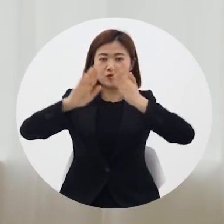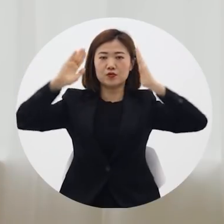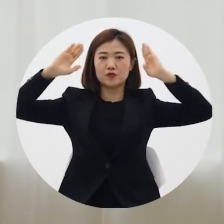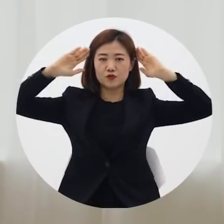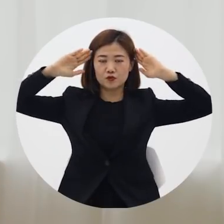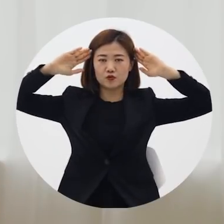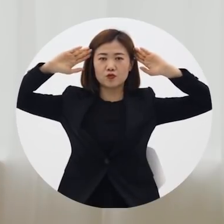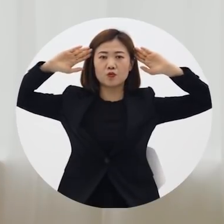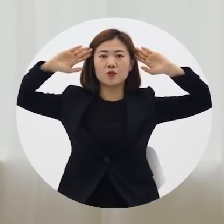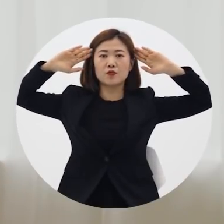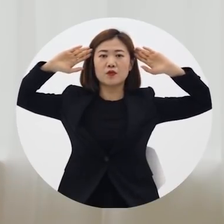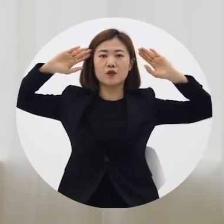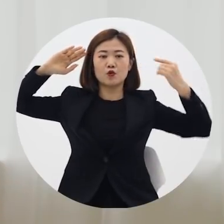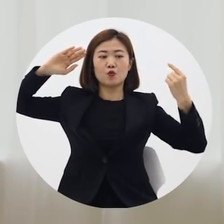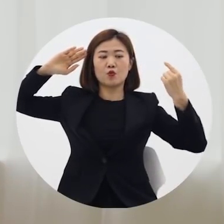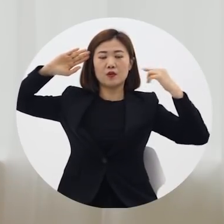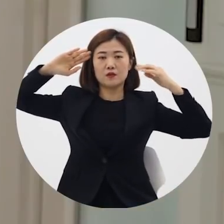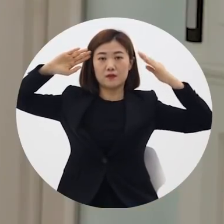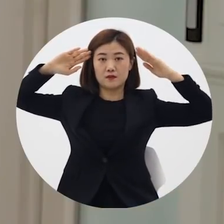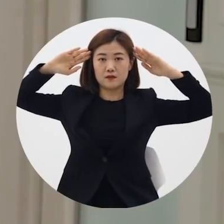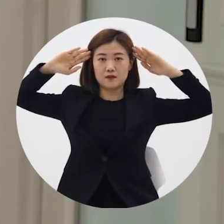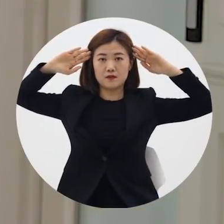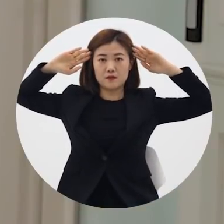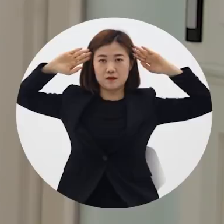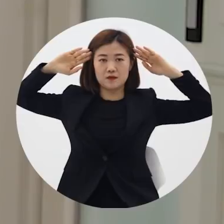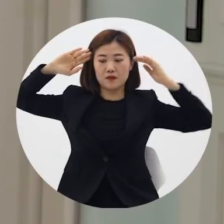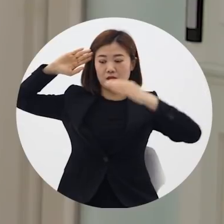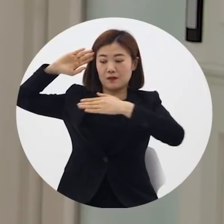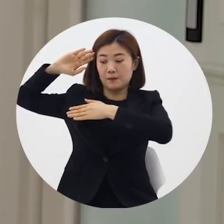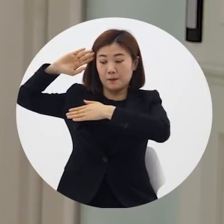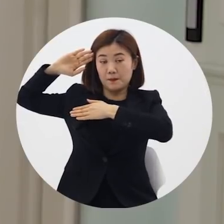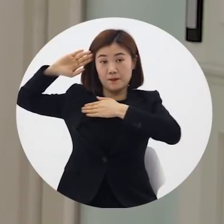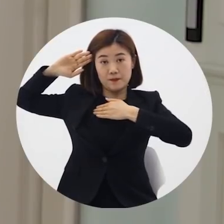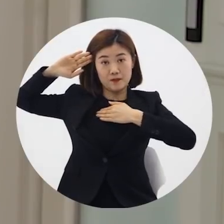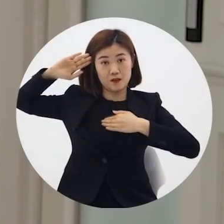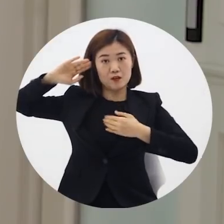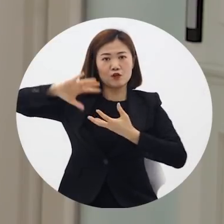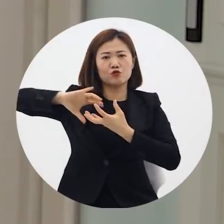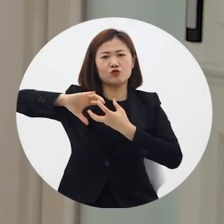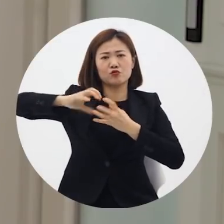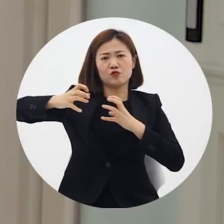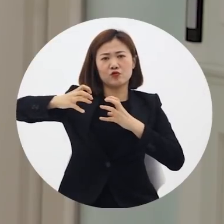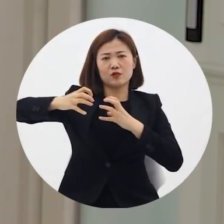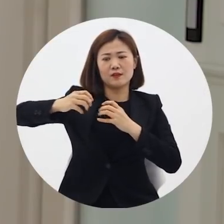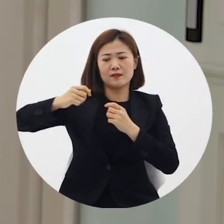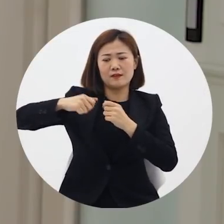제쳐주십니다. 자, 여기서 포인트는 이 근육이 당기는 느낌이 나야 합니다.